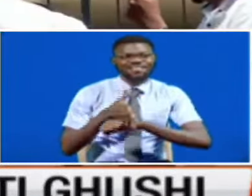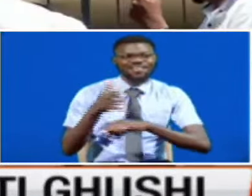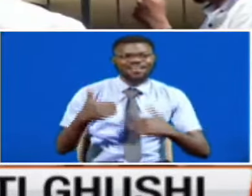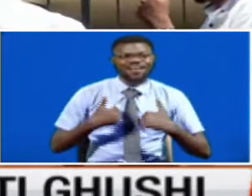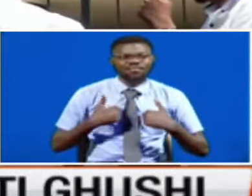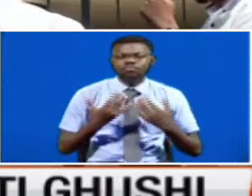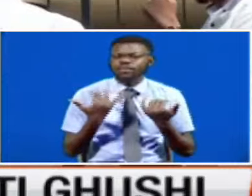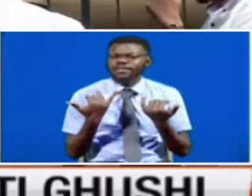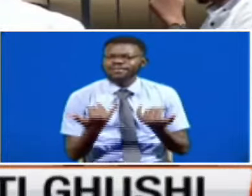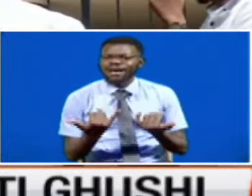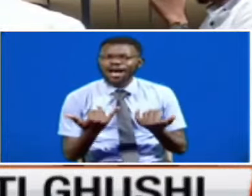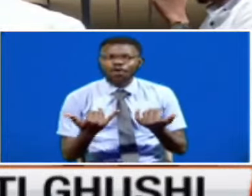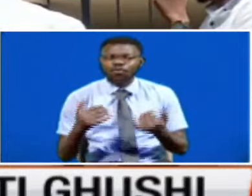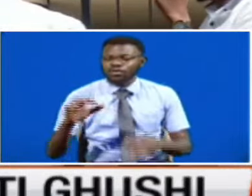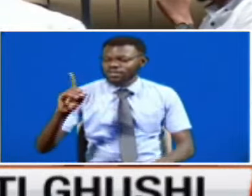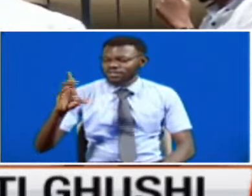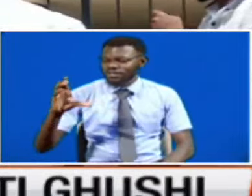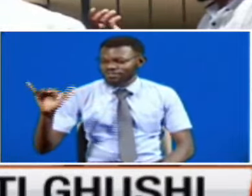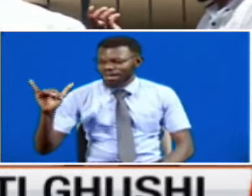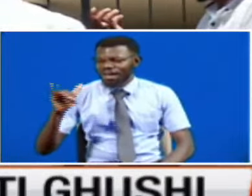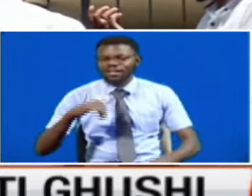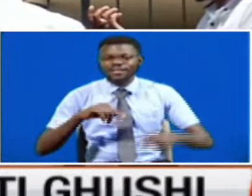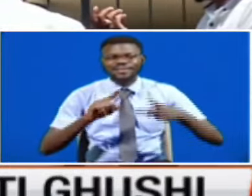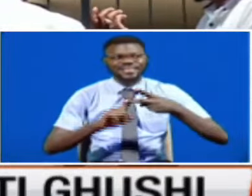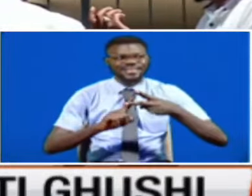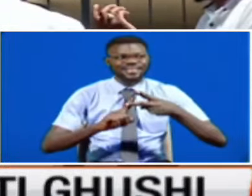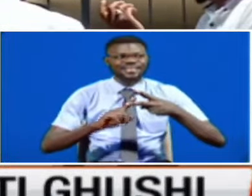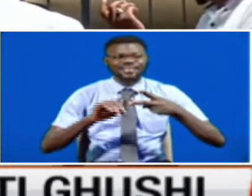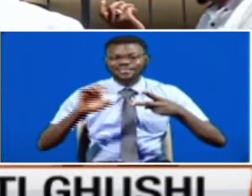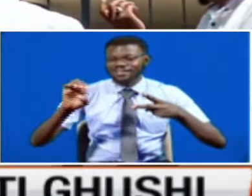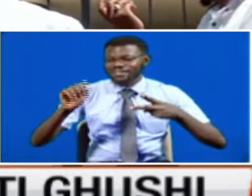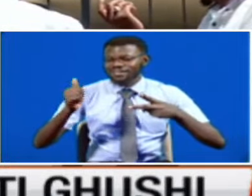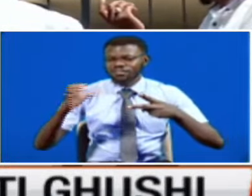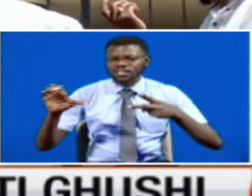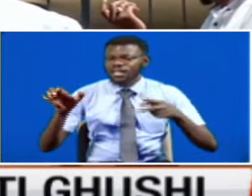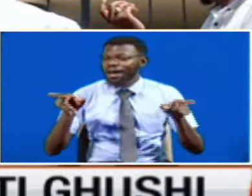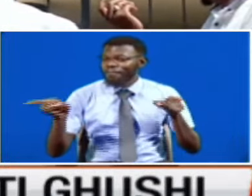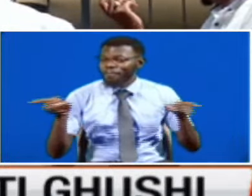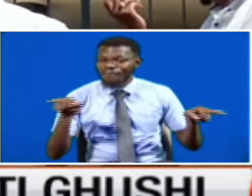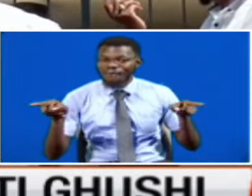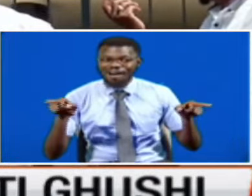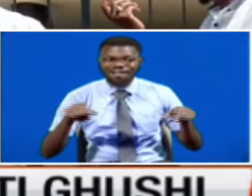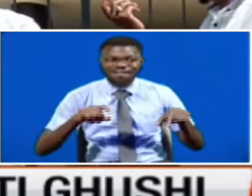kwa idara za ujasusi na wale wa upelelezi ama uchunguzi kuweza kuhakikisha kwamba vyeti 1000